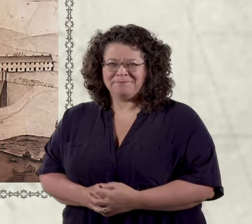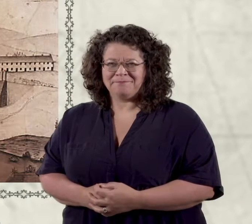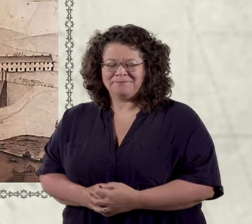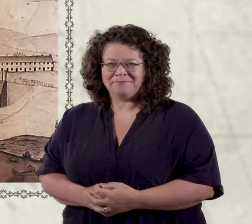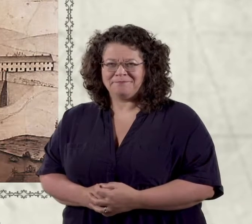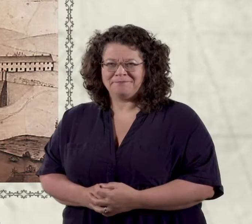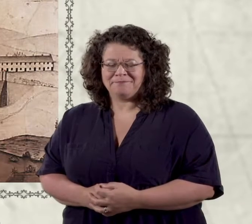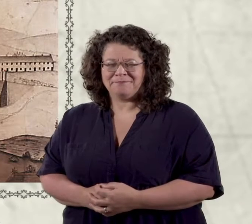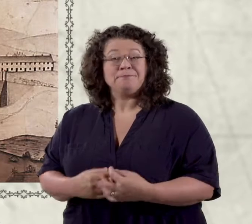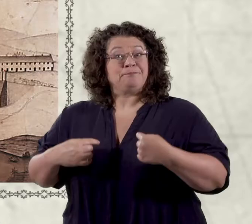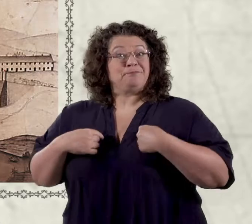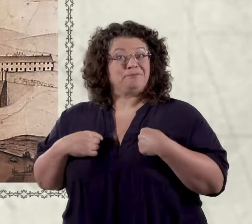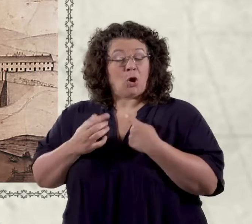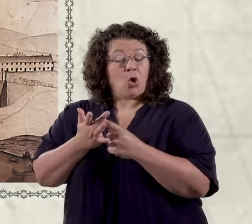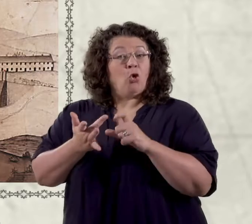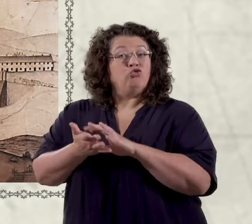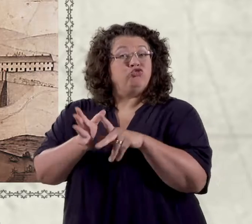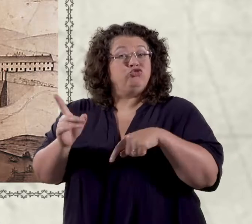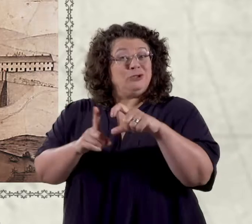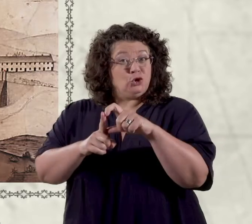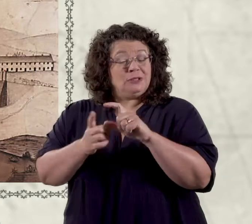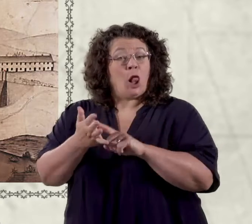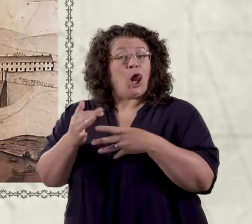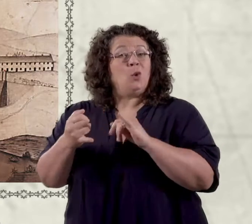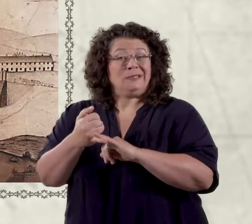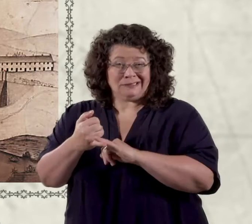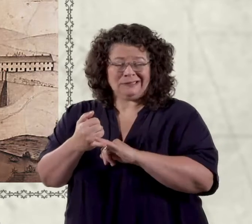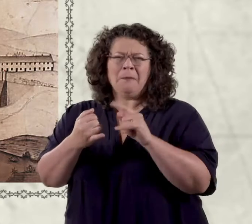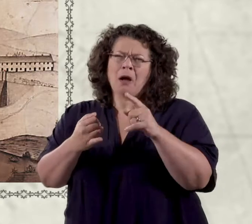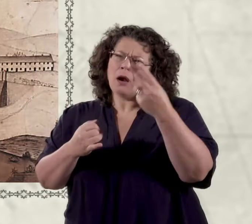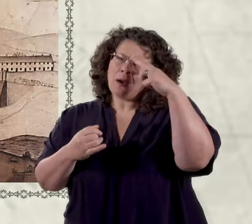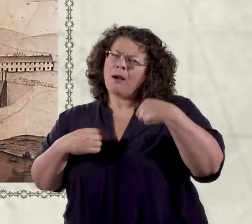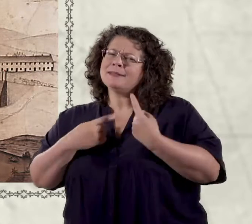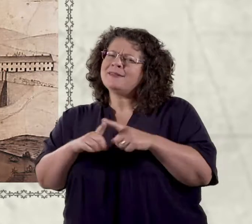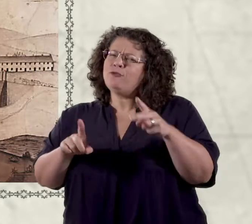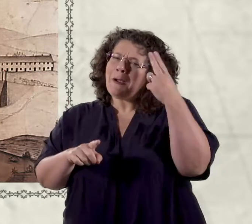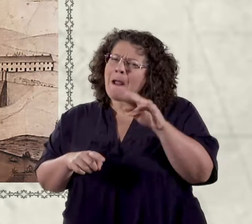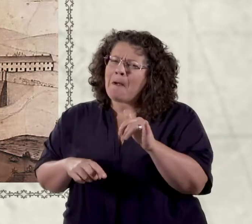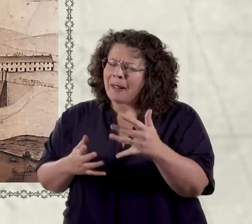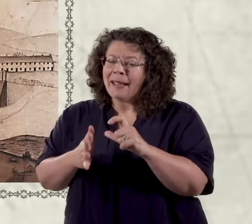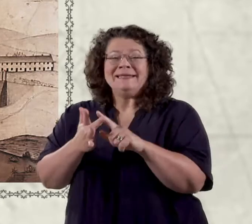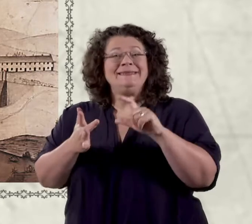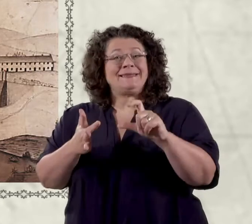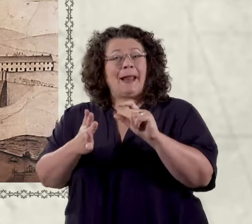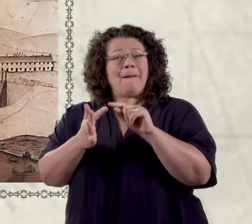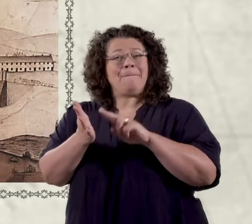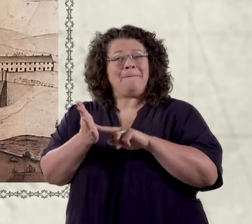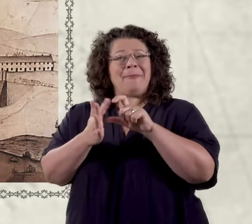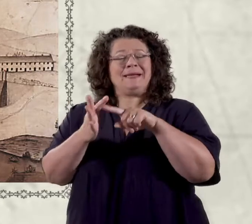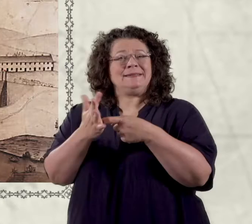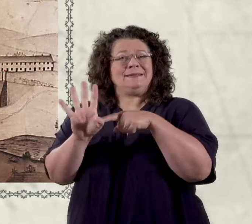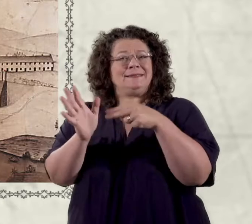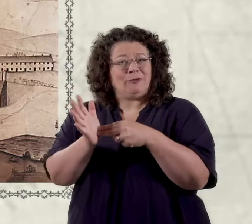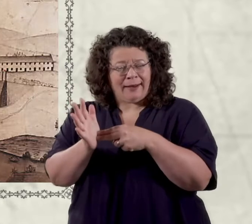Richard Lewis ydw i, ond yn siŵr eich bod chi'n anabod fi gyda enw arall. Dic Penderyn? Dic